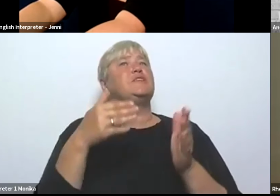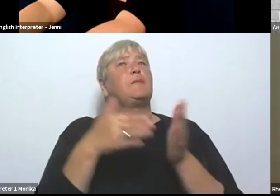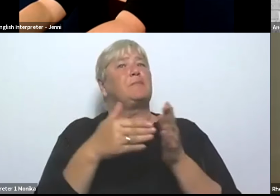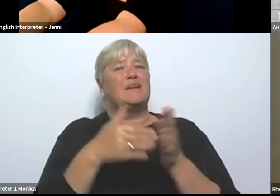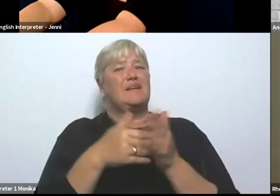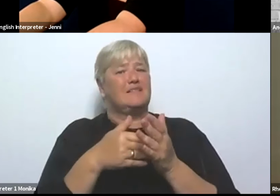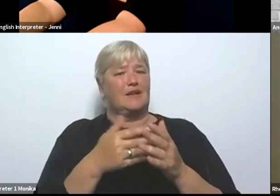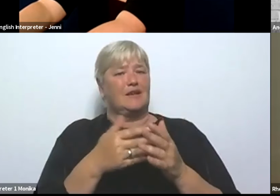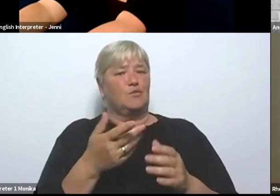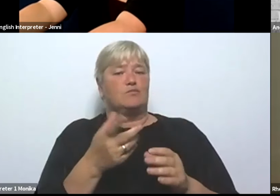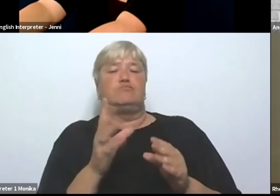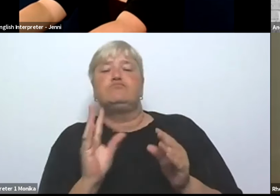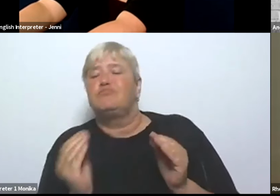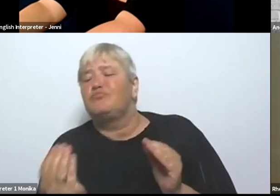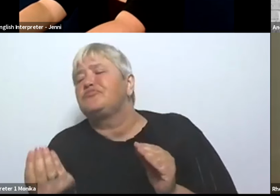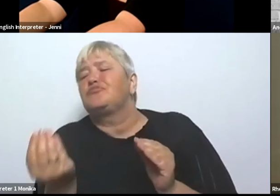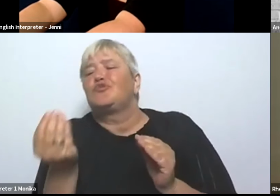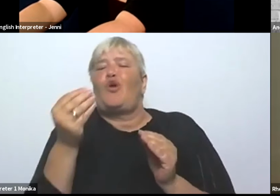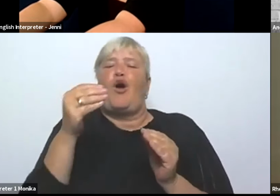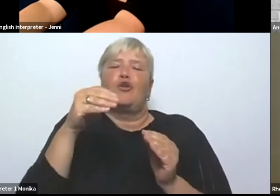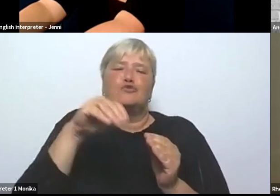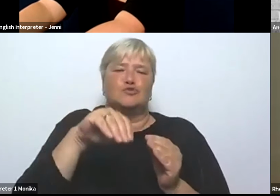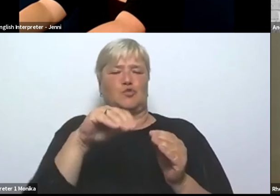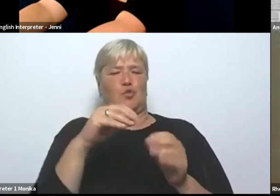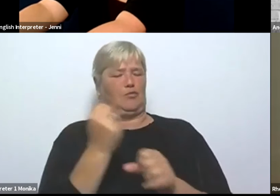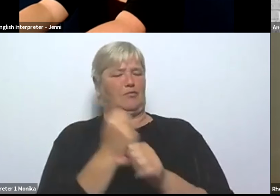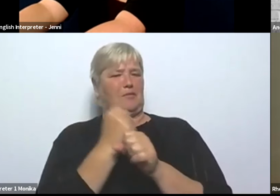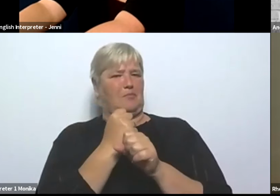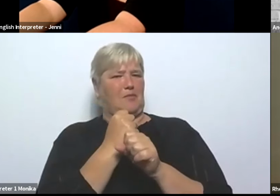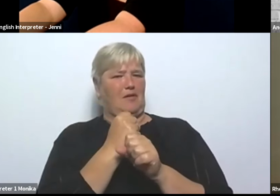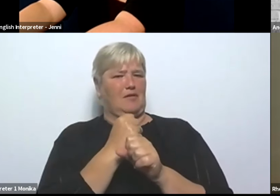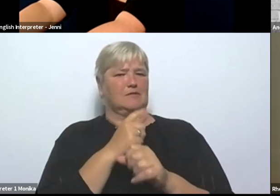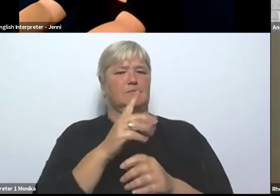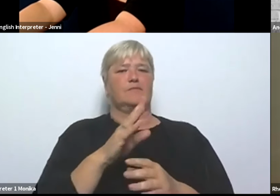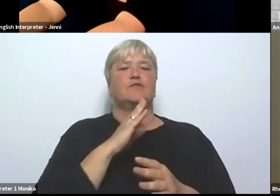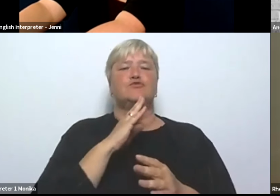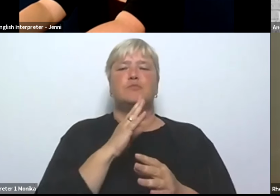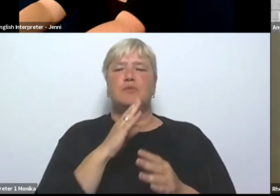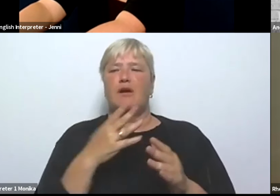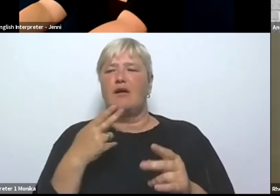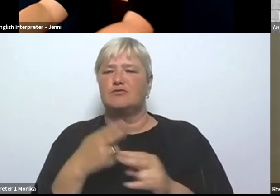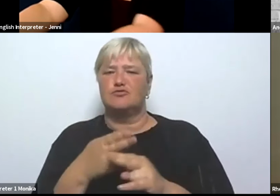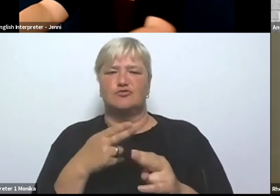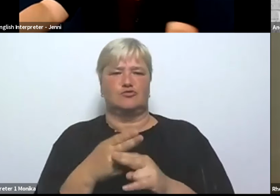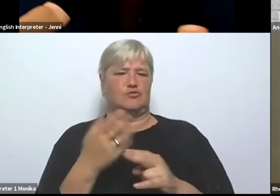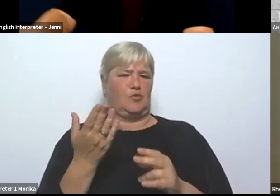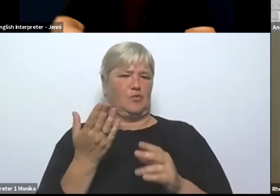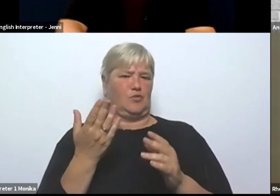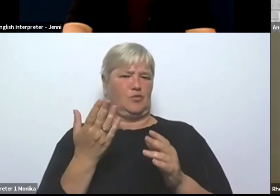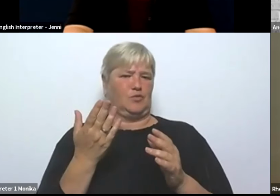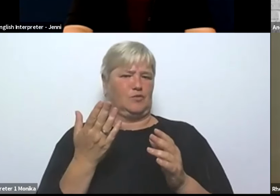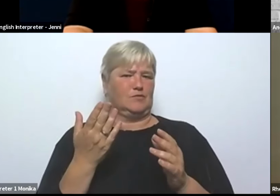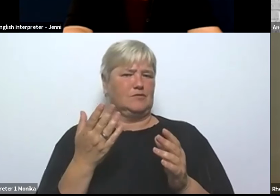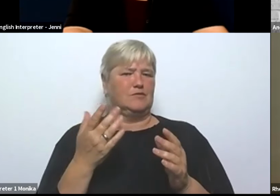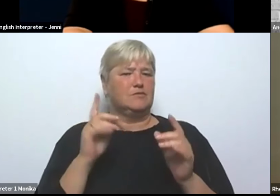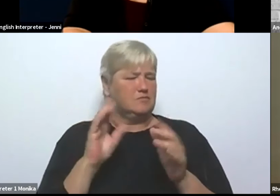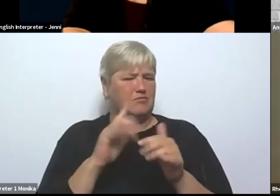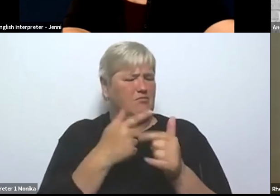Gimmick dazu designt, dass man dort die Sprachsteuerung hat, dass man die Wischgesten hat und all diese Dinge.